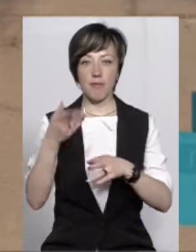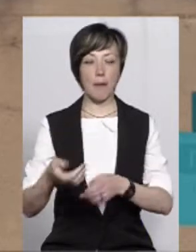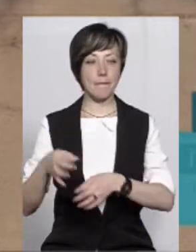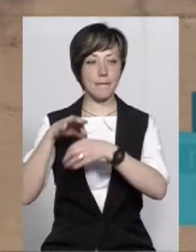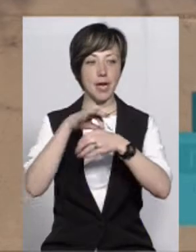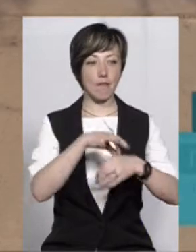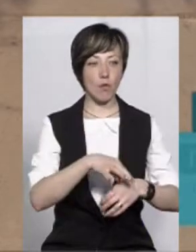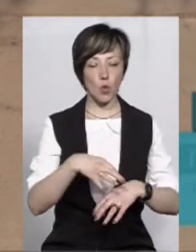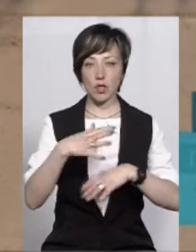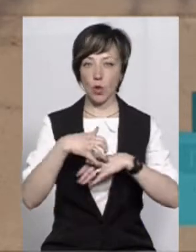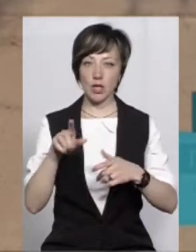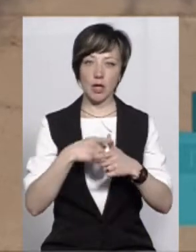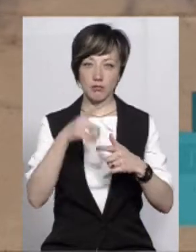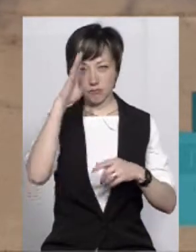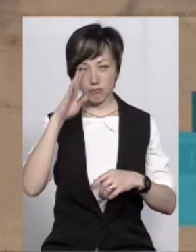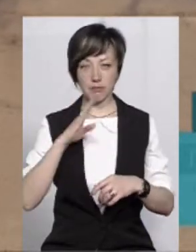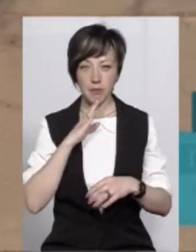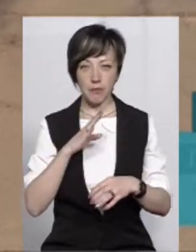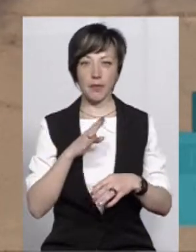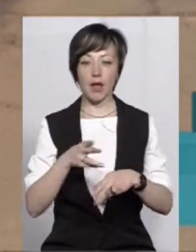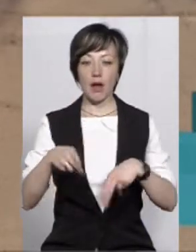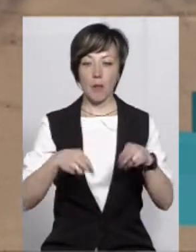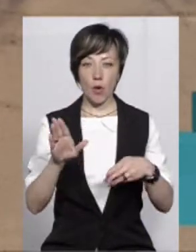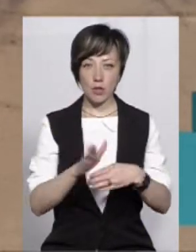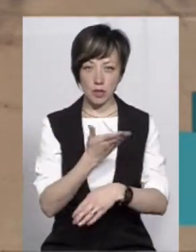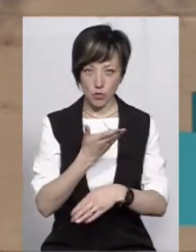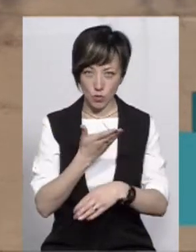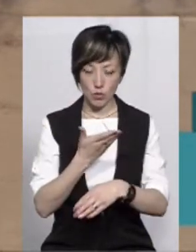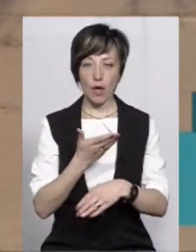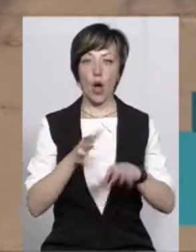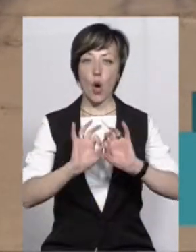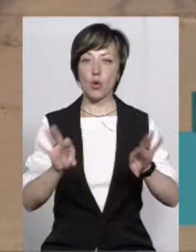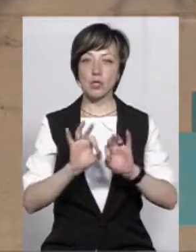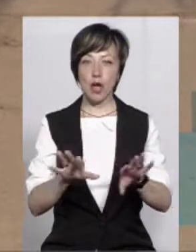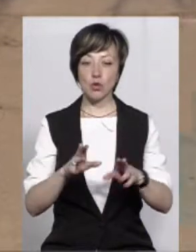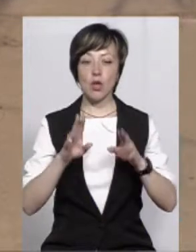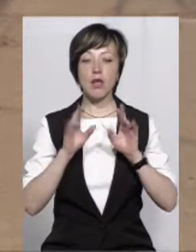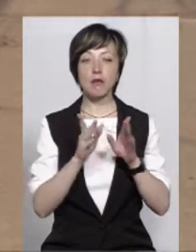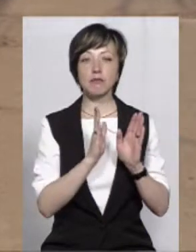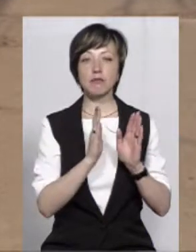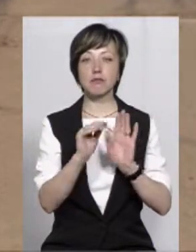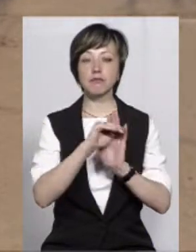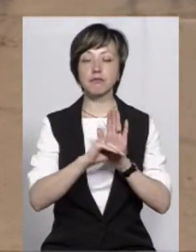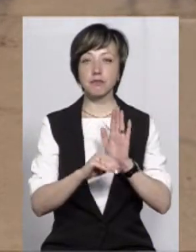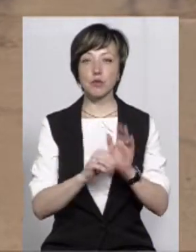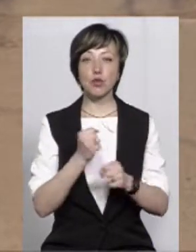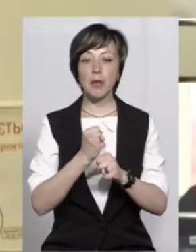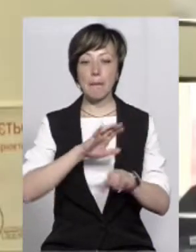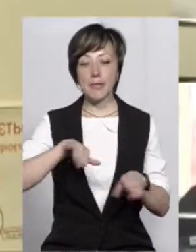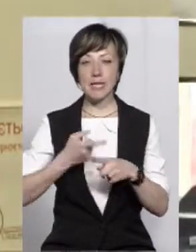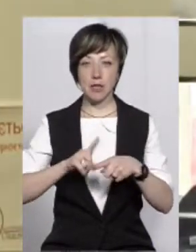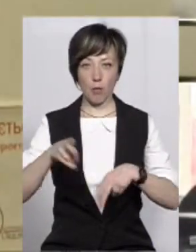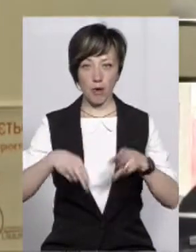привозите кота чи кішку, вони простерилізують її, розкажуть інструкцію, що треба зробити після